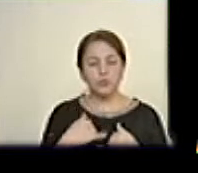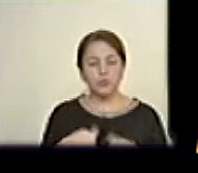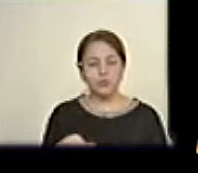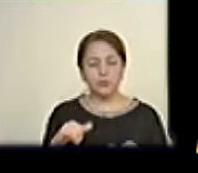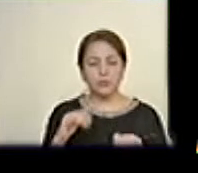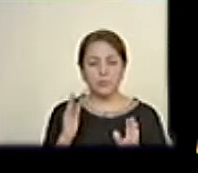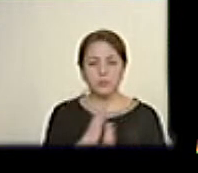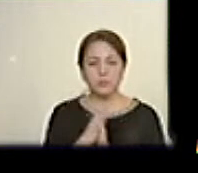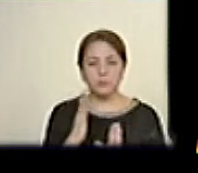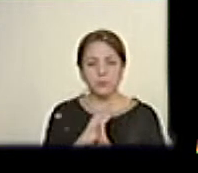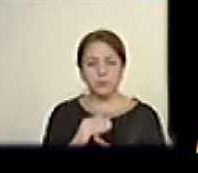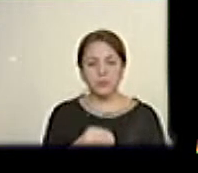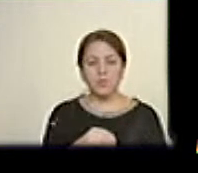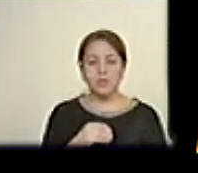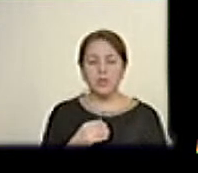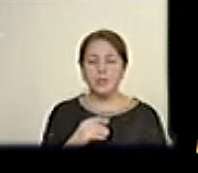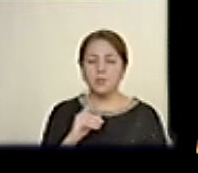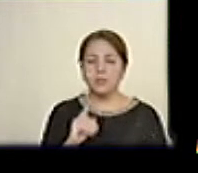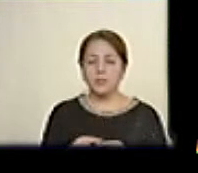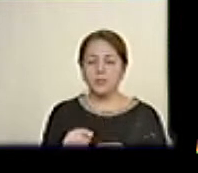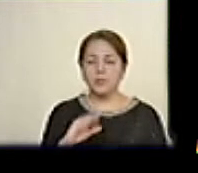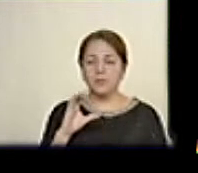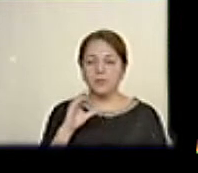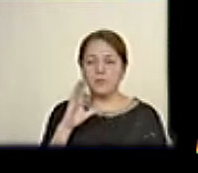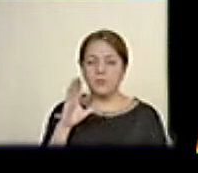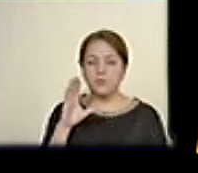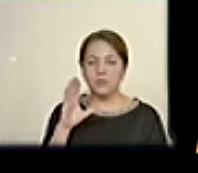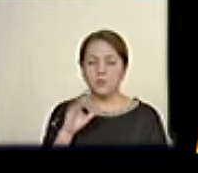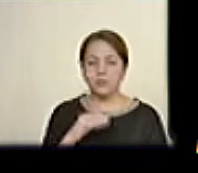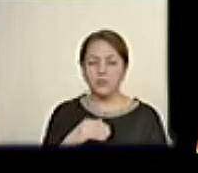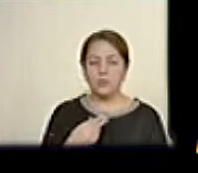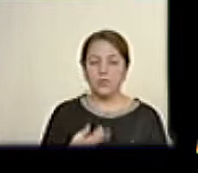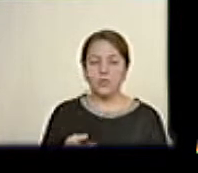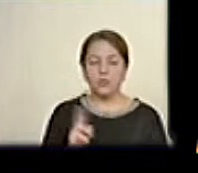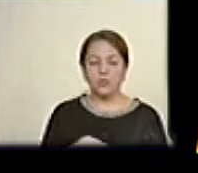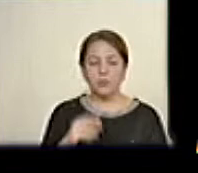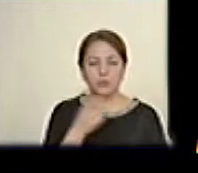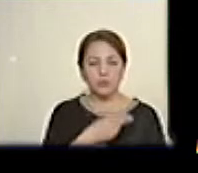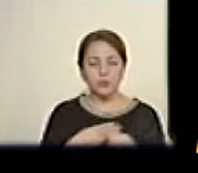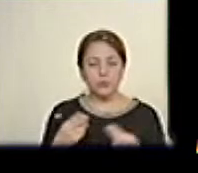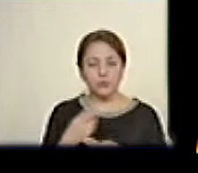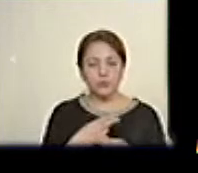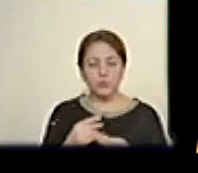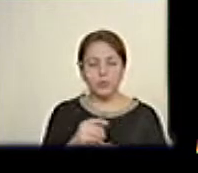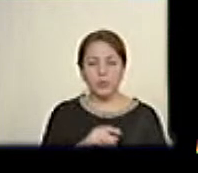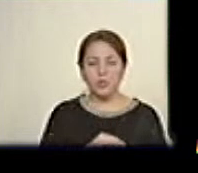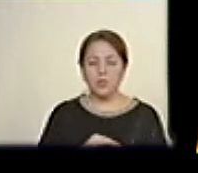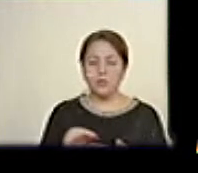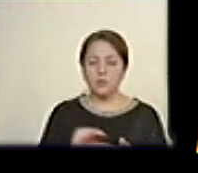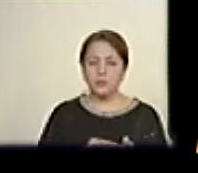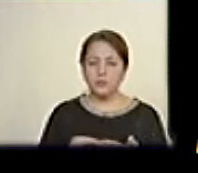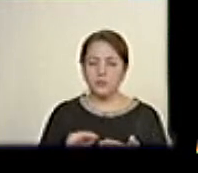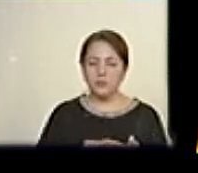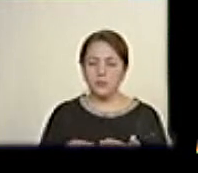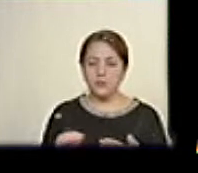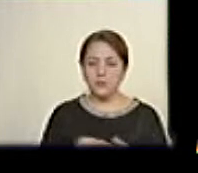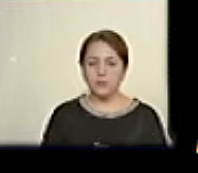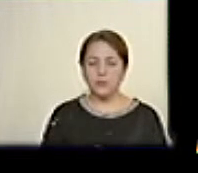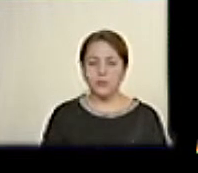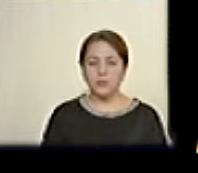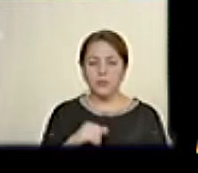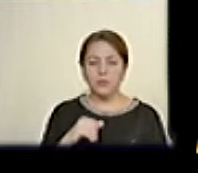всего, это художественная проекция самого Есенина, не раз наблюдавшего подобные рассветы